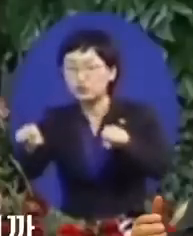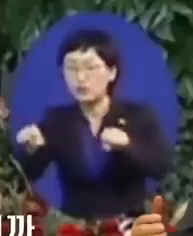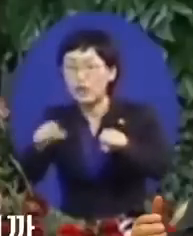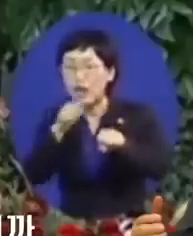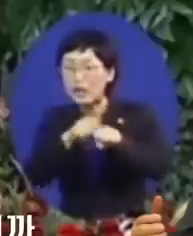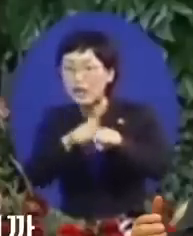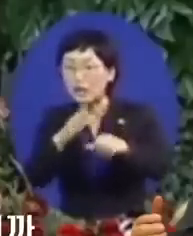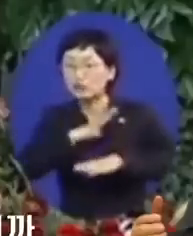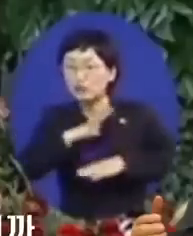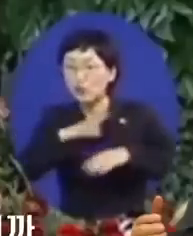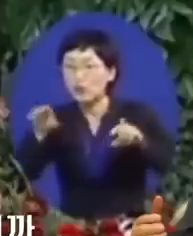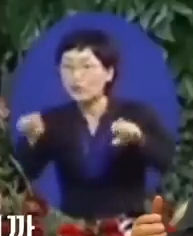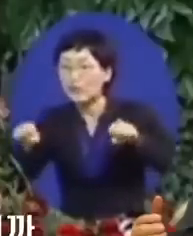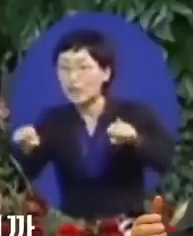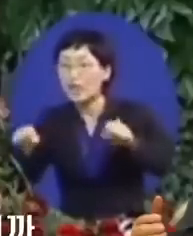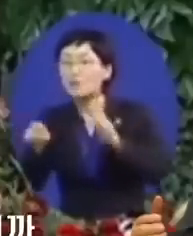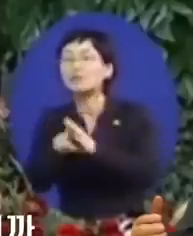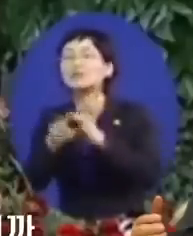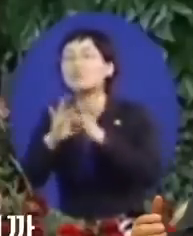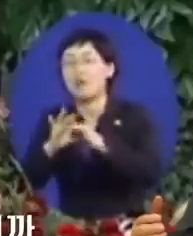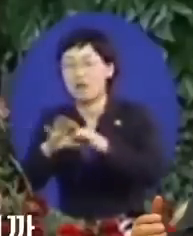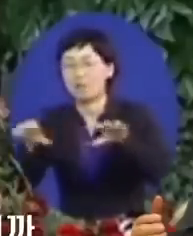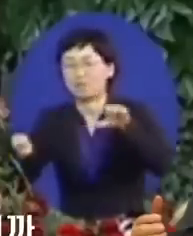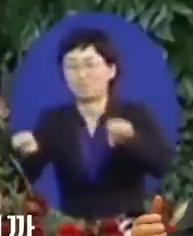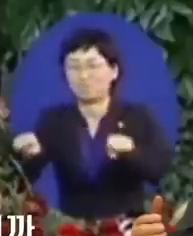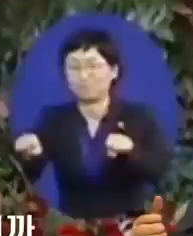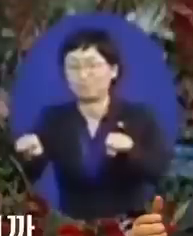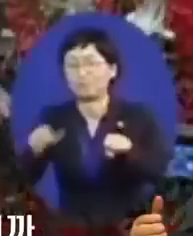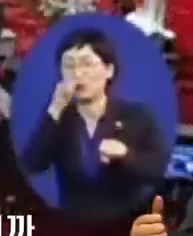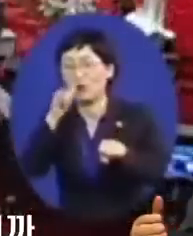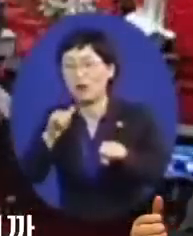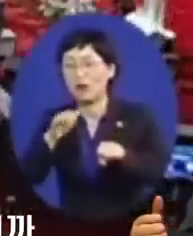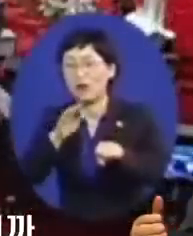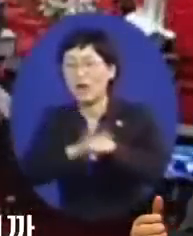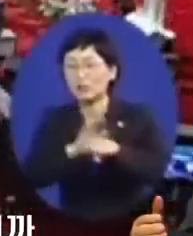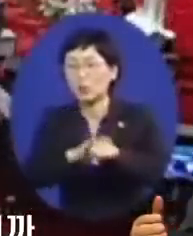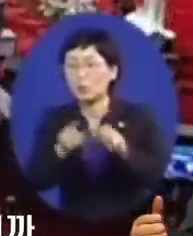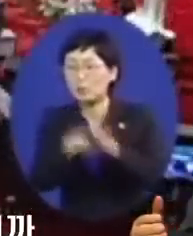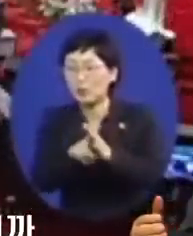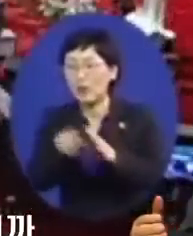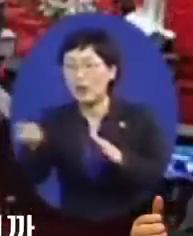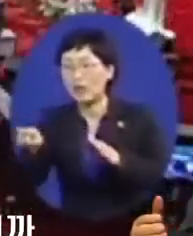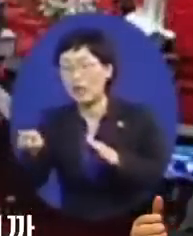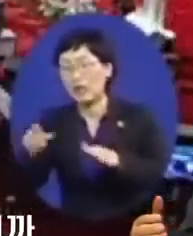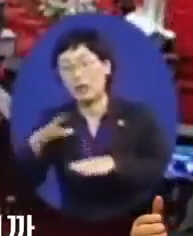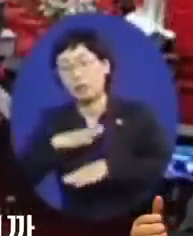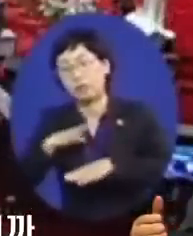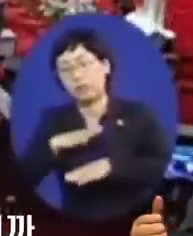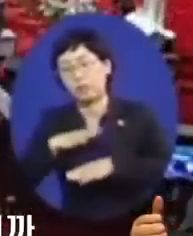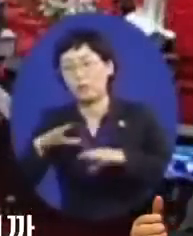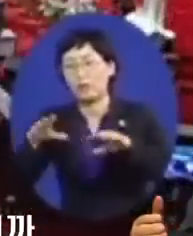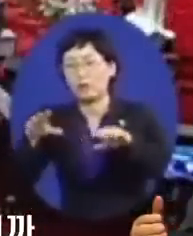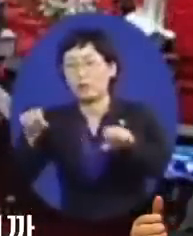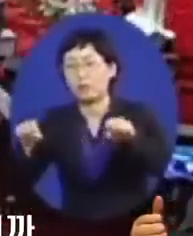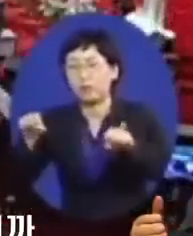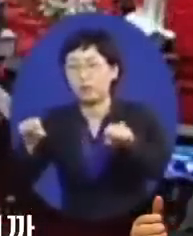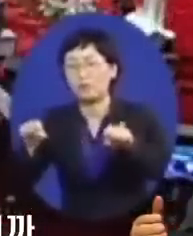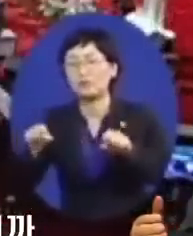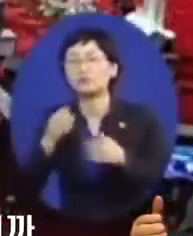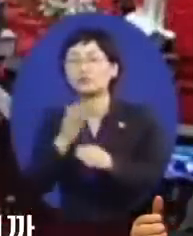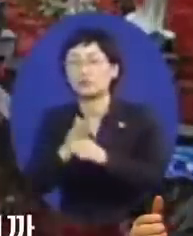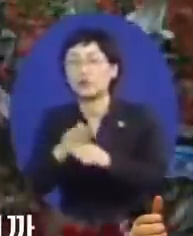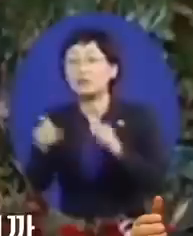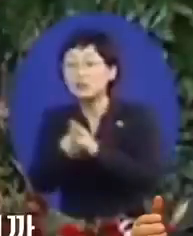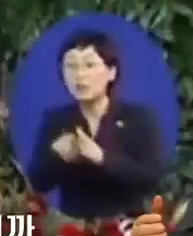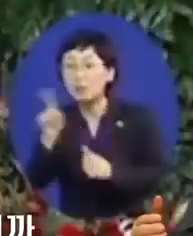두려움의 손잡이며 다른 하나는 믿음의 손잡이다. 한쪽으로는 믿고 한쪽으로는 무서워하면서 산다는 것입니다. 신앙이란